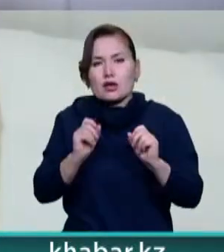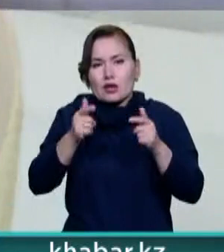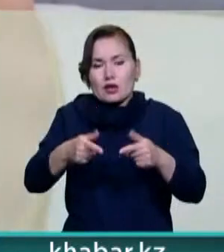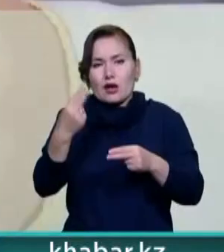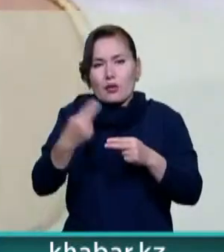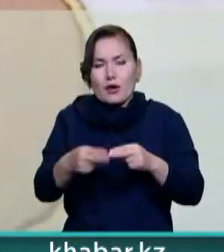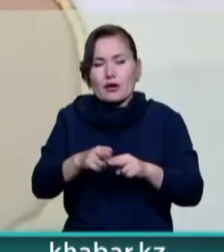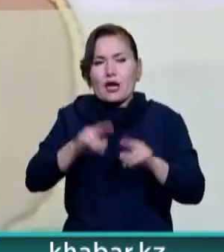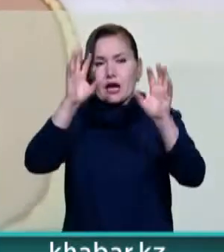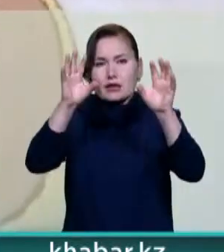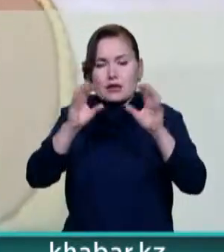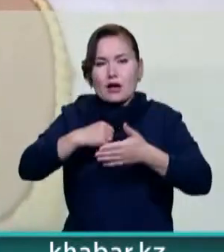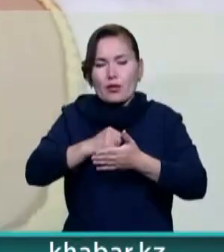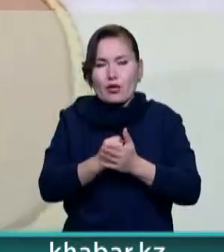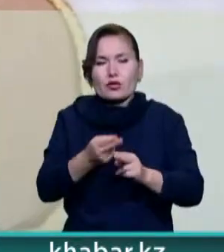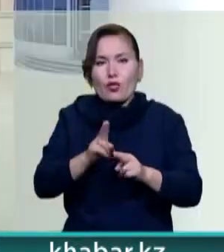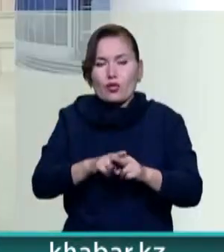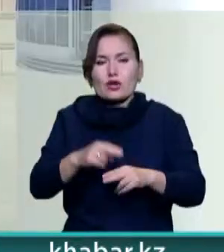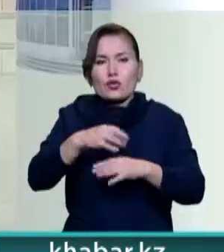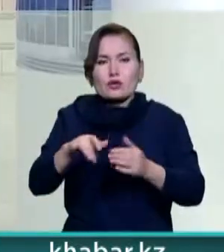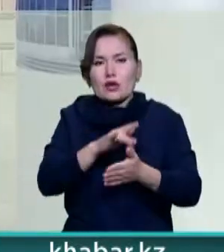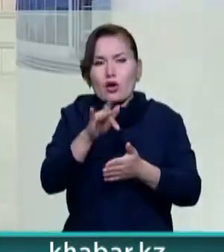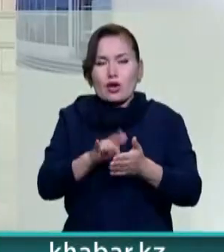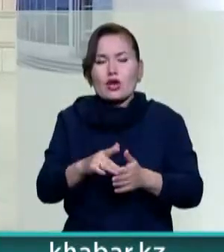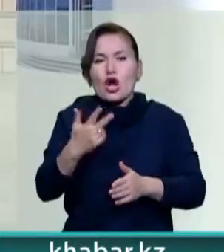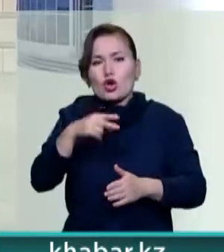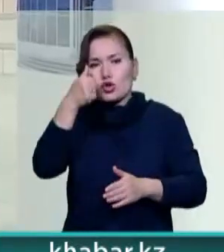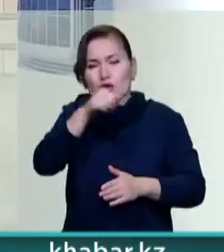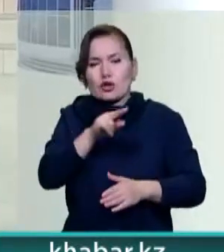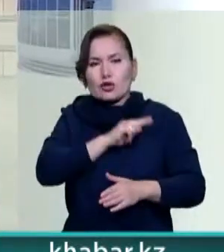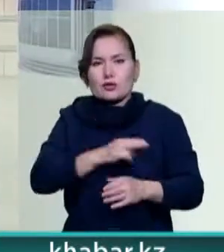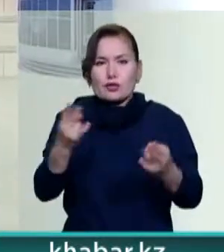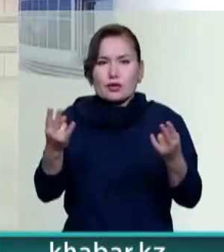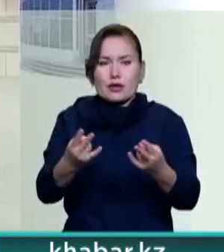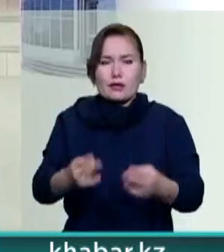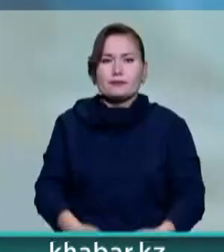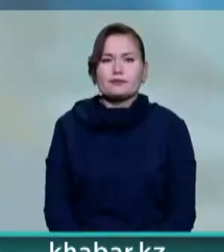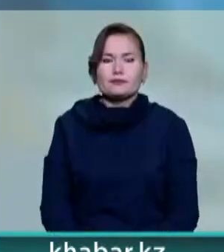облыста кемінде 3 жыл жұмыс істеуі тиіс. Дамир Берікұлы, Анатолий Полянный, Көкшетаудан хабар.